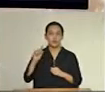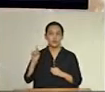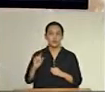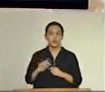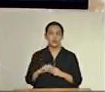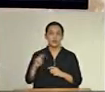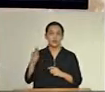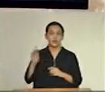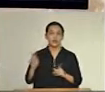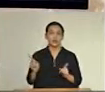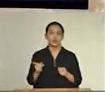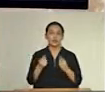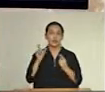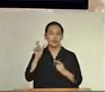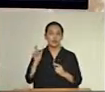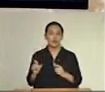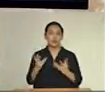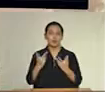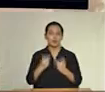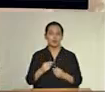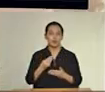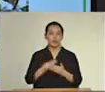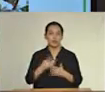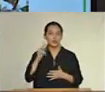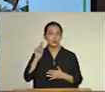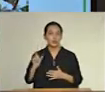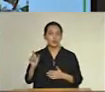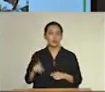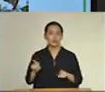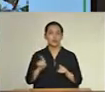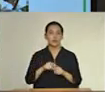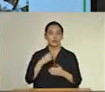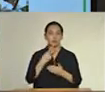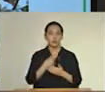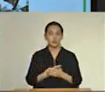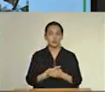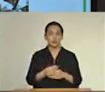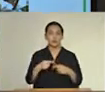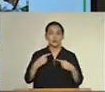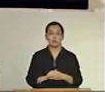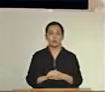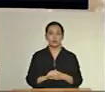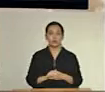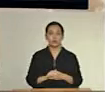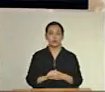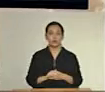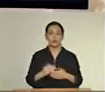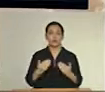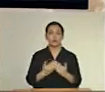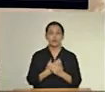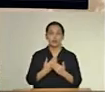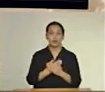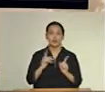kolleksiyasini yaratgan olim hisoblanadi. Aziz o'quvchilar, mana ko'rib turganingizdek, turli xil ilmiy